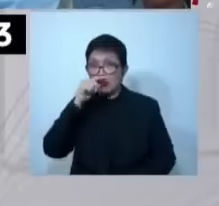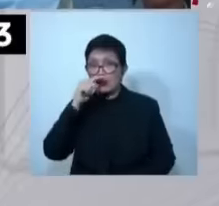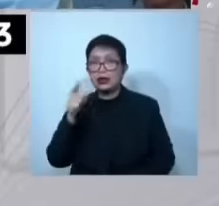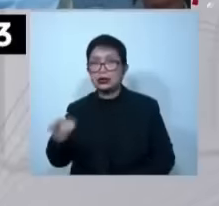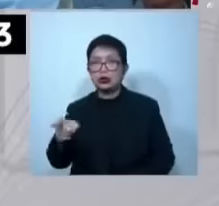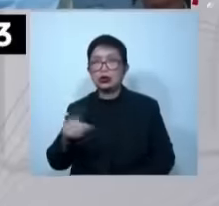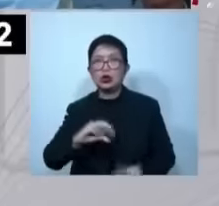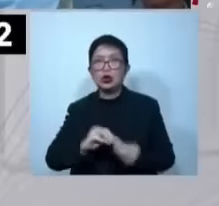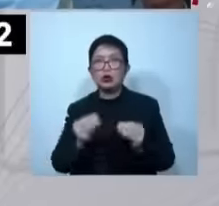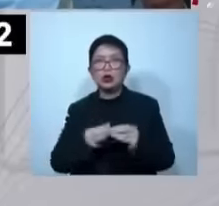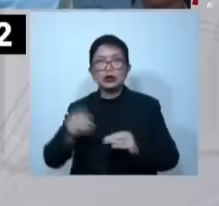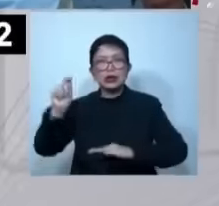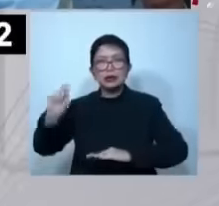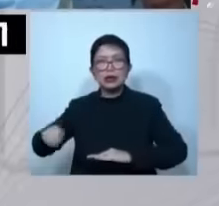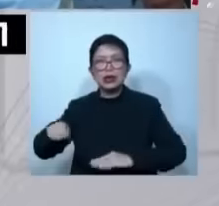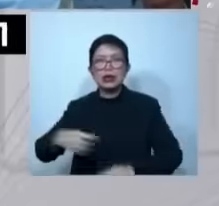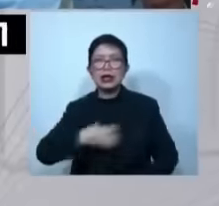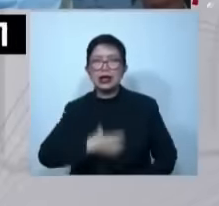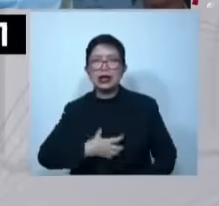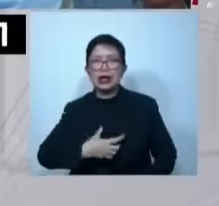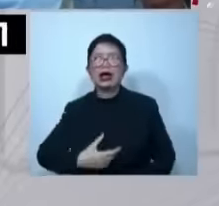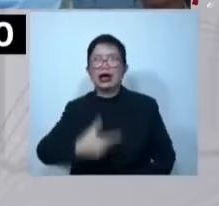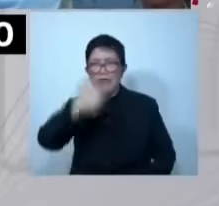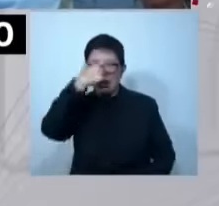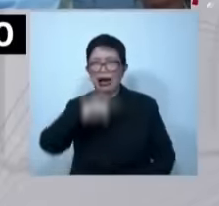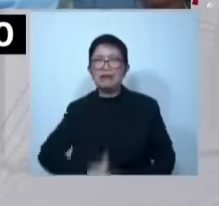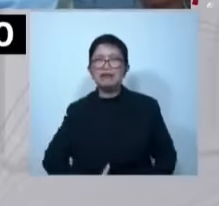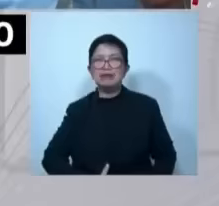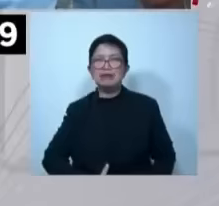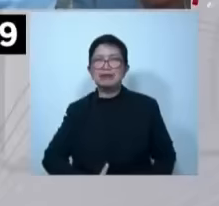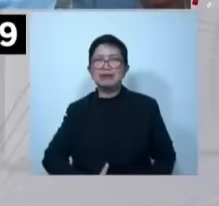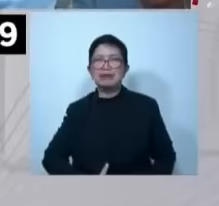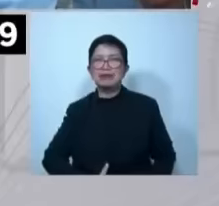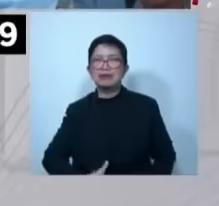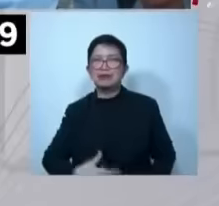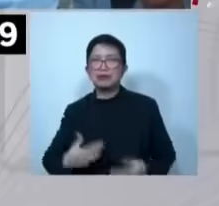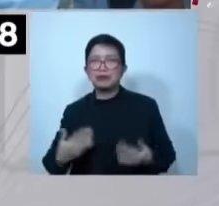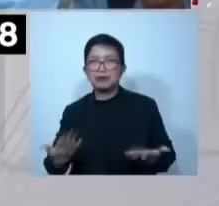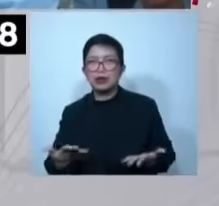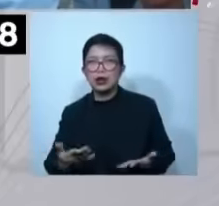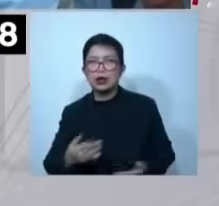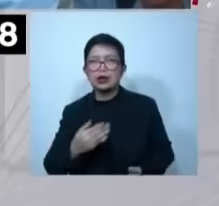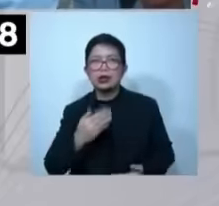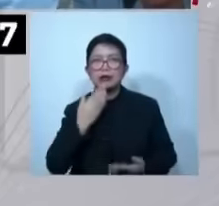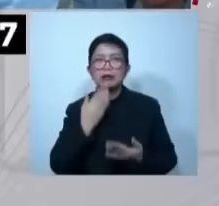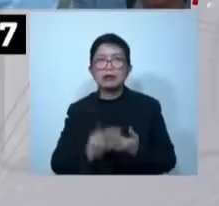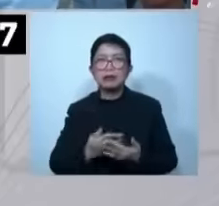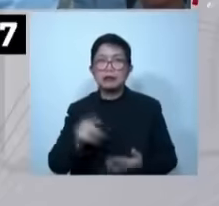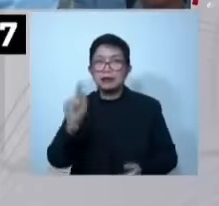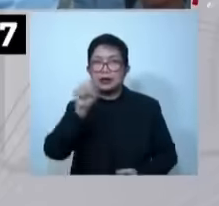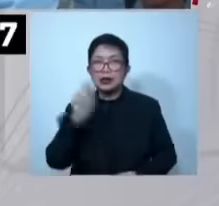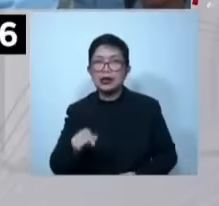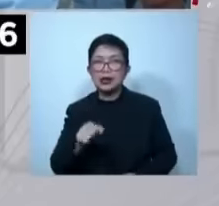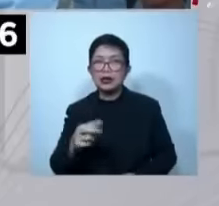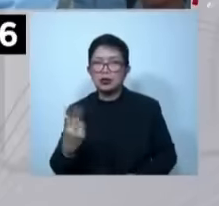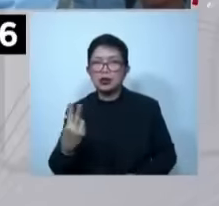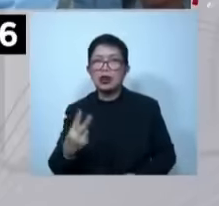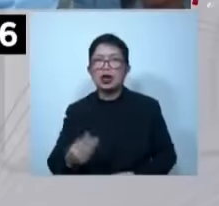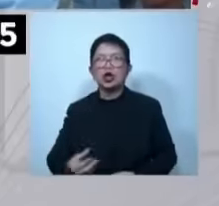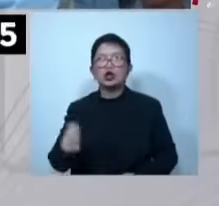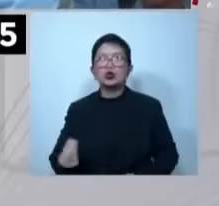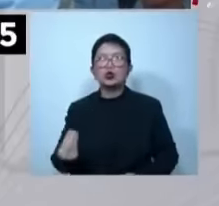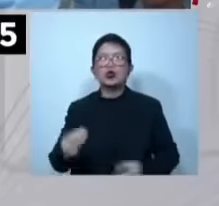apakah akan membuat pengadilan HAM dan membereskan rekomendasi DPR? Pertanyaan kedua, di luar sana menunggu banyak